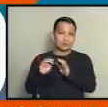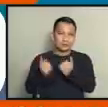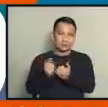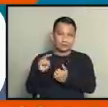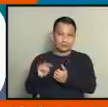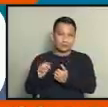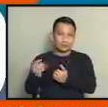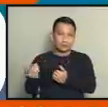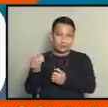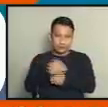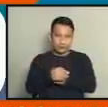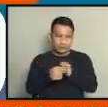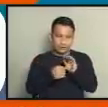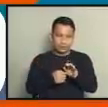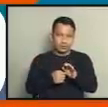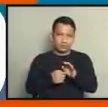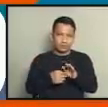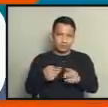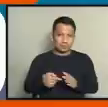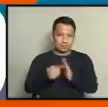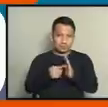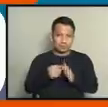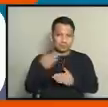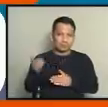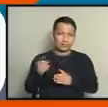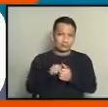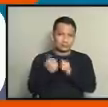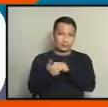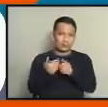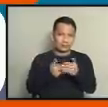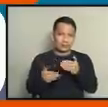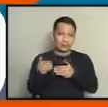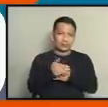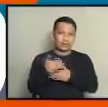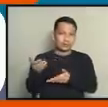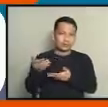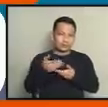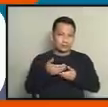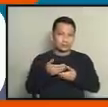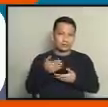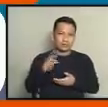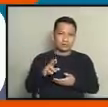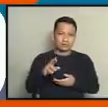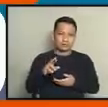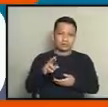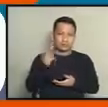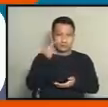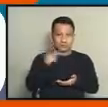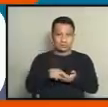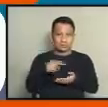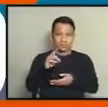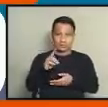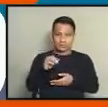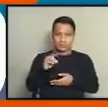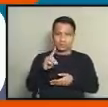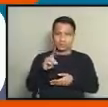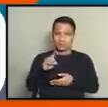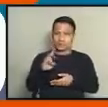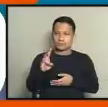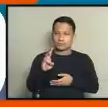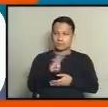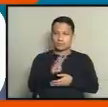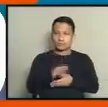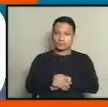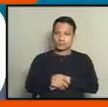agency, mangyari pong mag-request na rin po kami in advance ng kopya ng registration nila under DO-174.